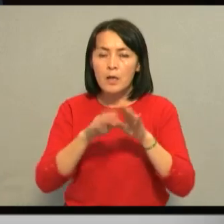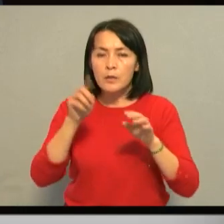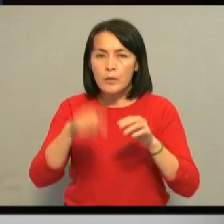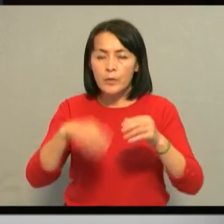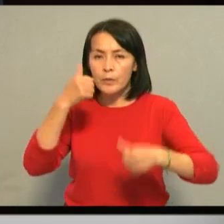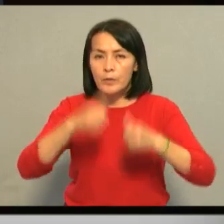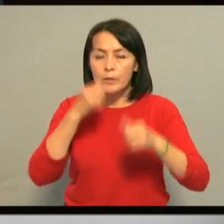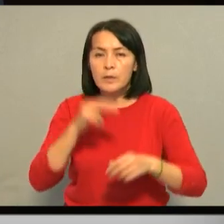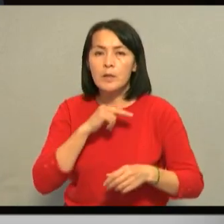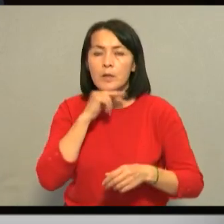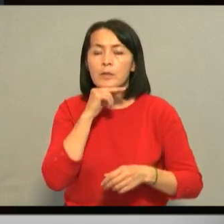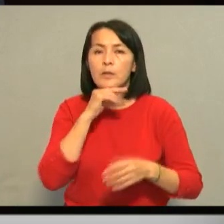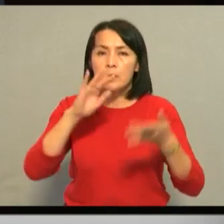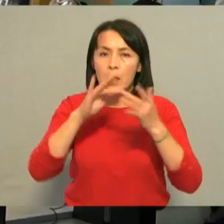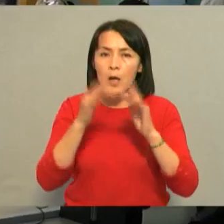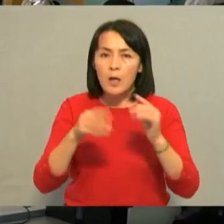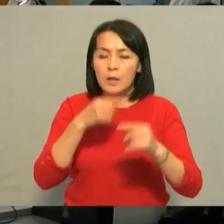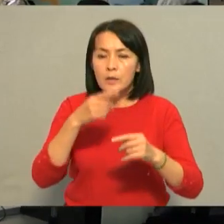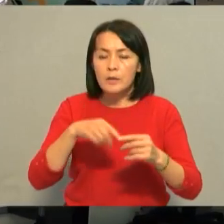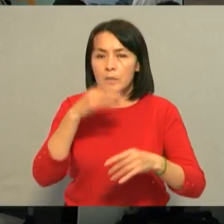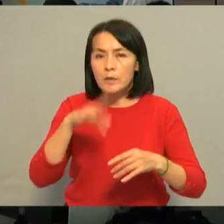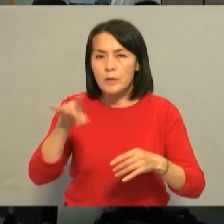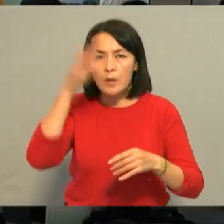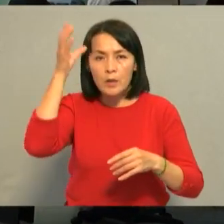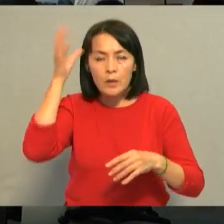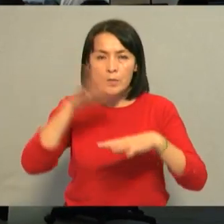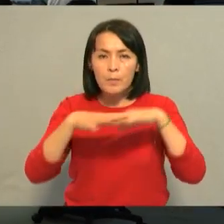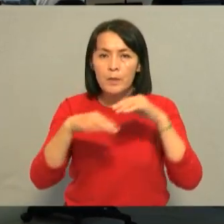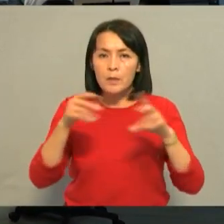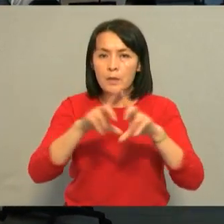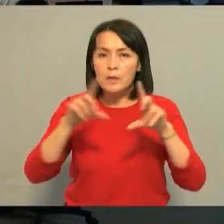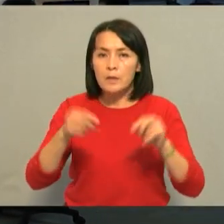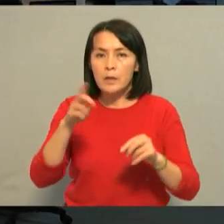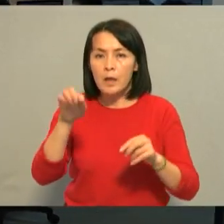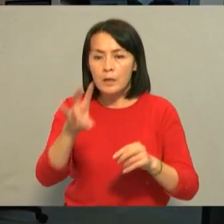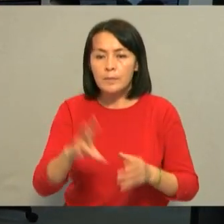ход соревнований контролируется в режиме онлайн через Республиканский научно-практический центр Дарн